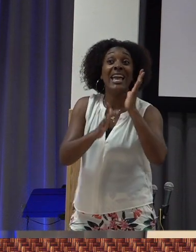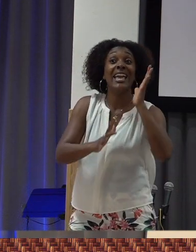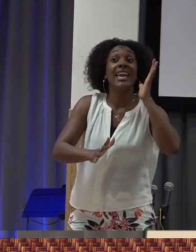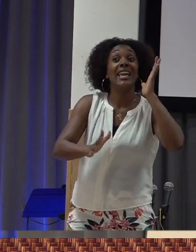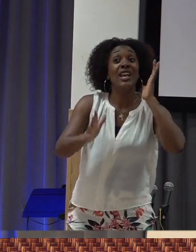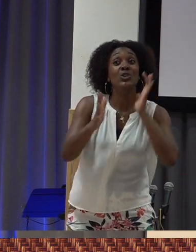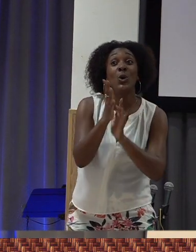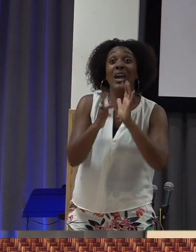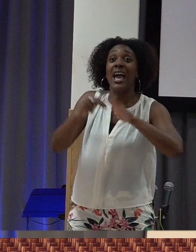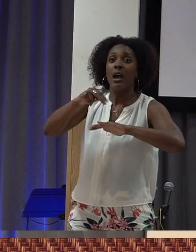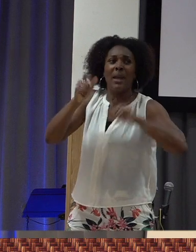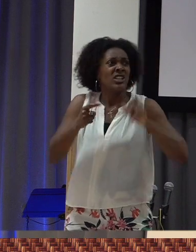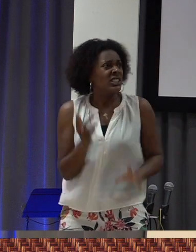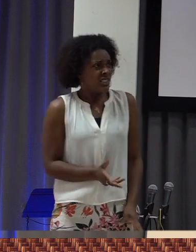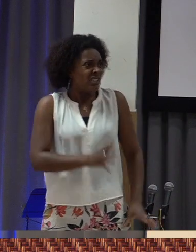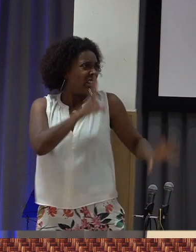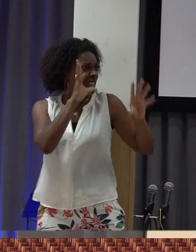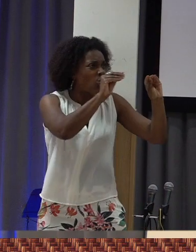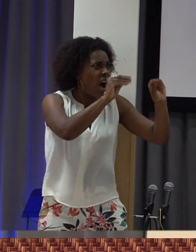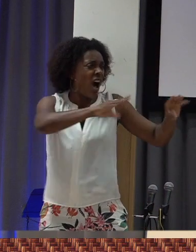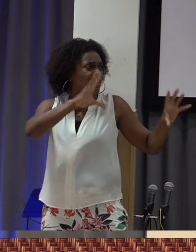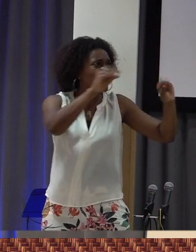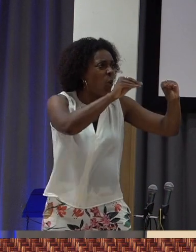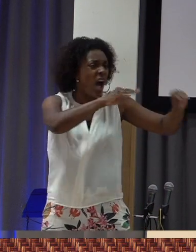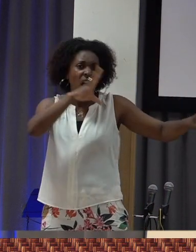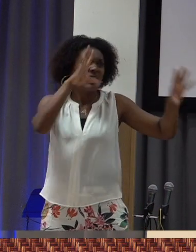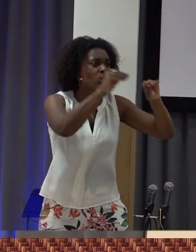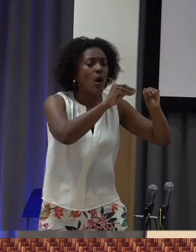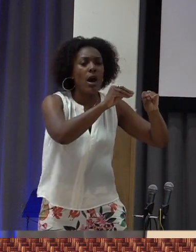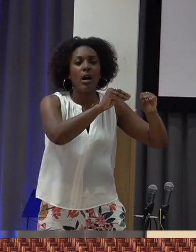Christ, on l'a tout de suite fait taire. Tais-toi, sois beau et tais-toi. Hein?